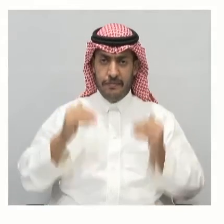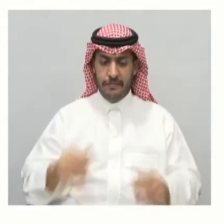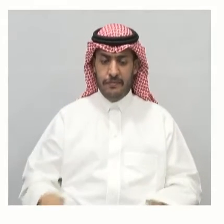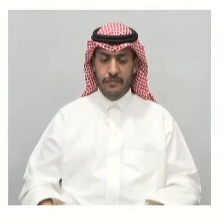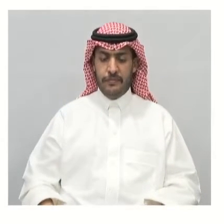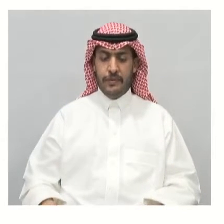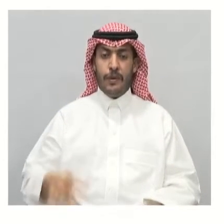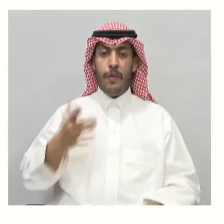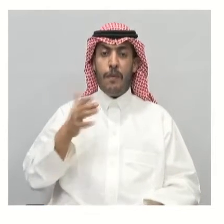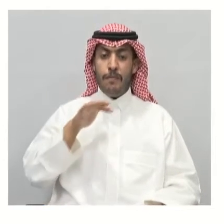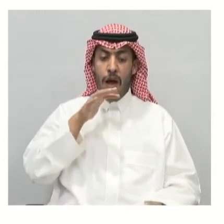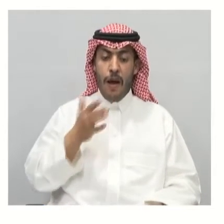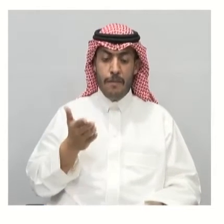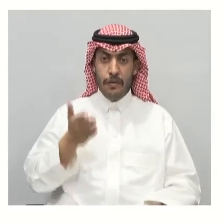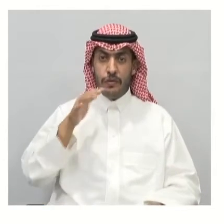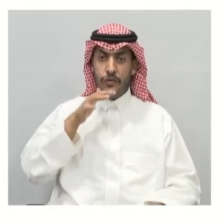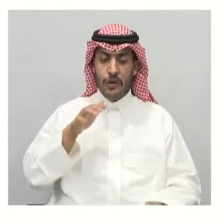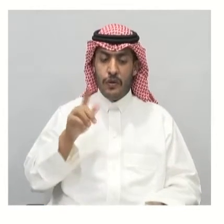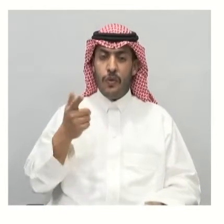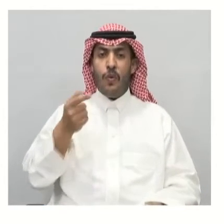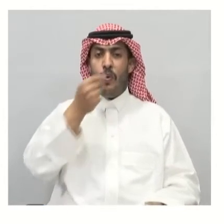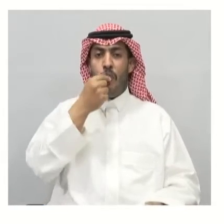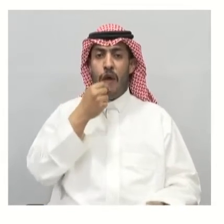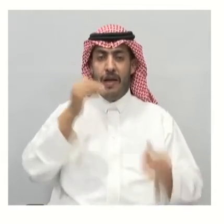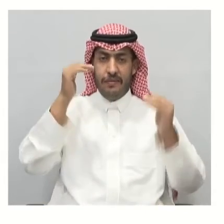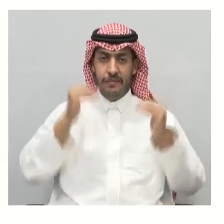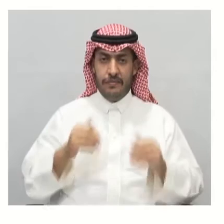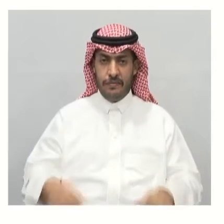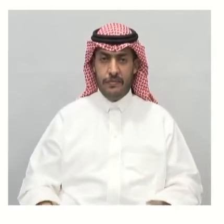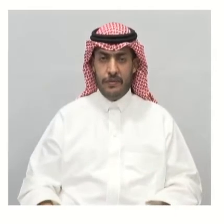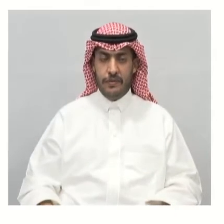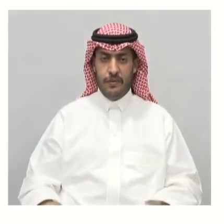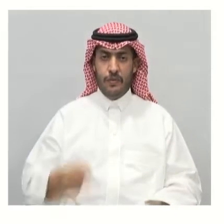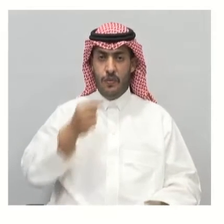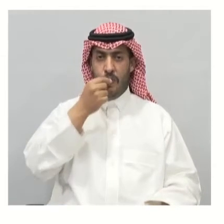الانجيل محمد صلى الله عليه وسلم انزل عليه القران